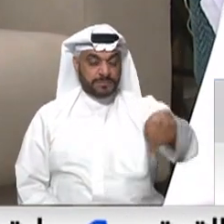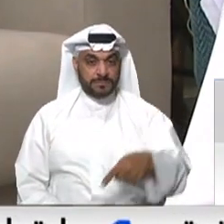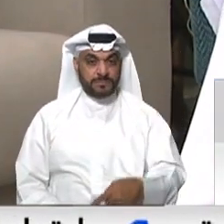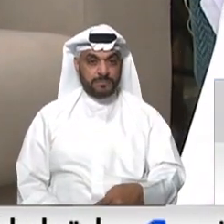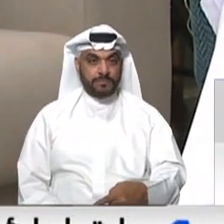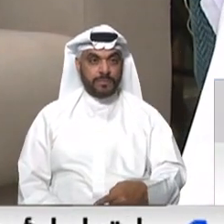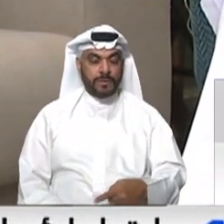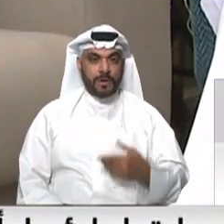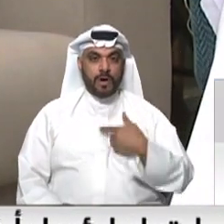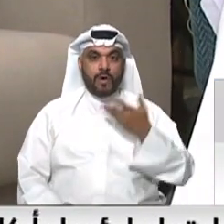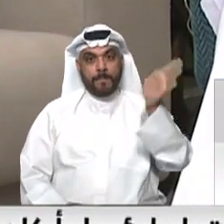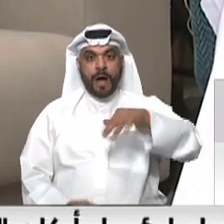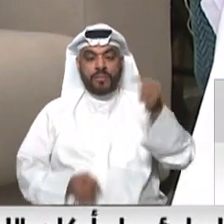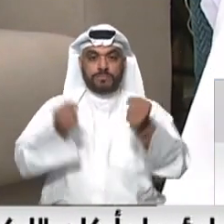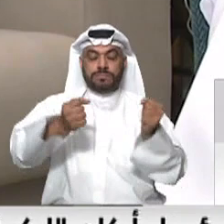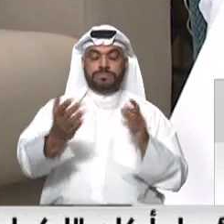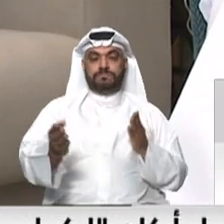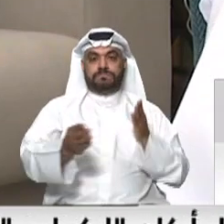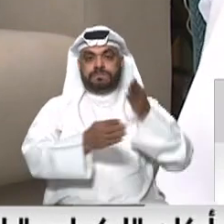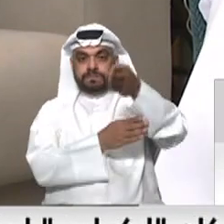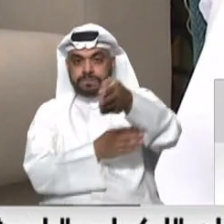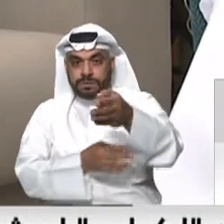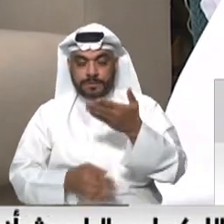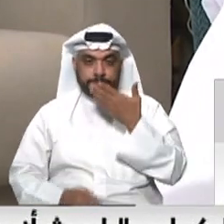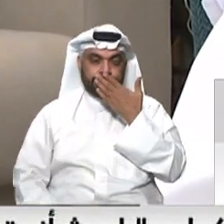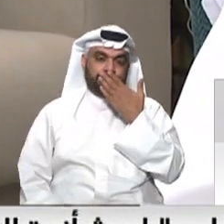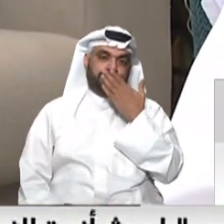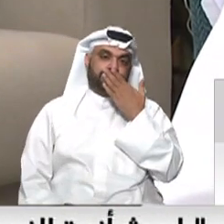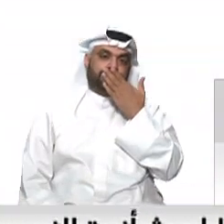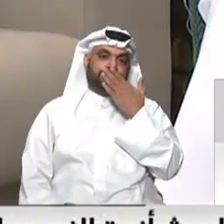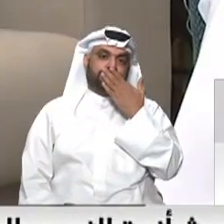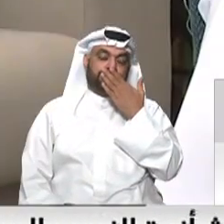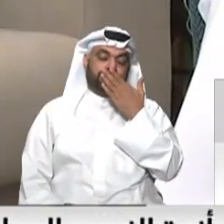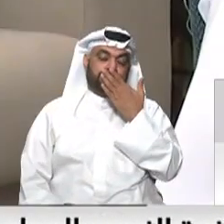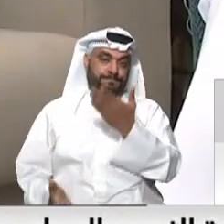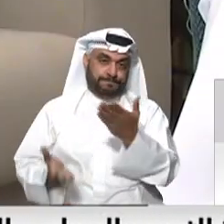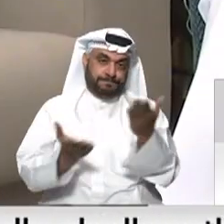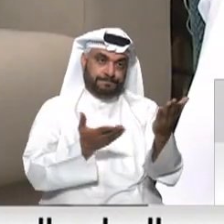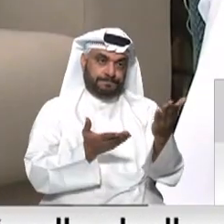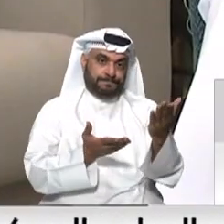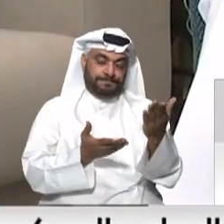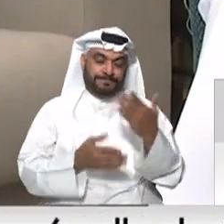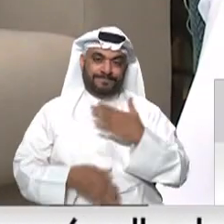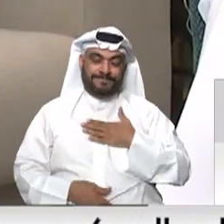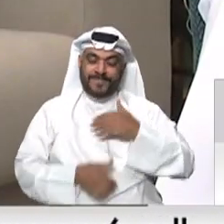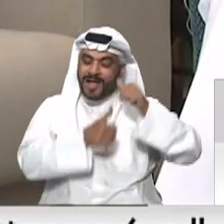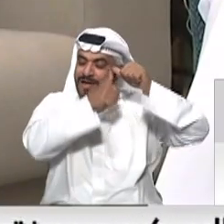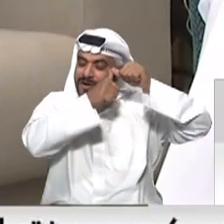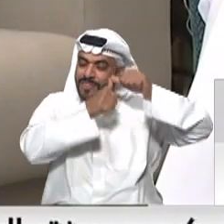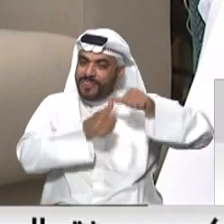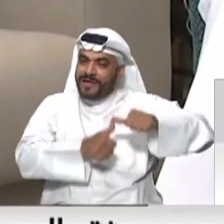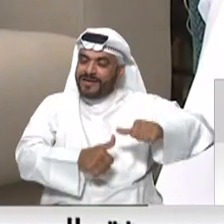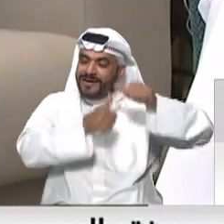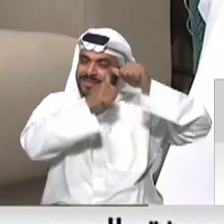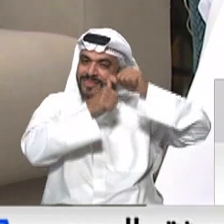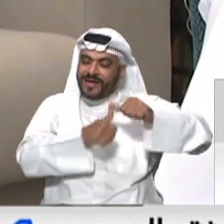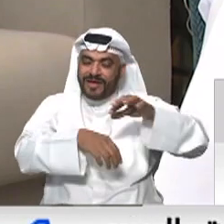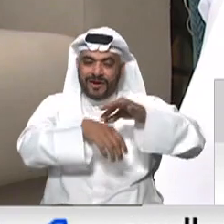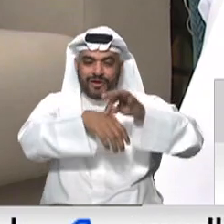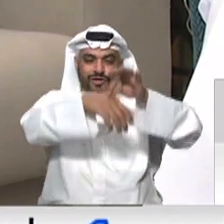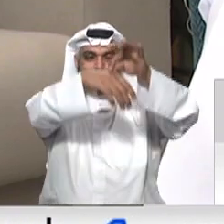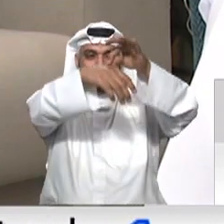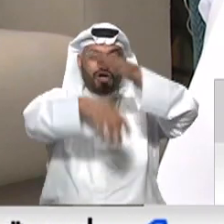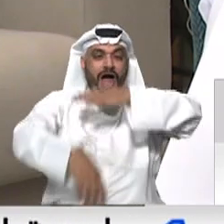بالسيارات داخل المخبز الآلي، فما تقدر تكلمه، تعطيه بكل احترام. الذكرى حلوة أن كل الشعب الكويتي